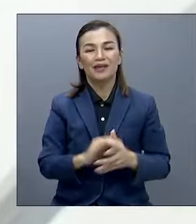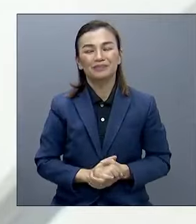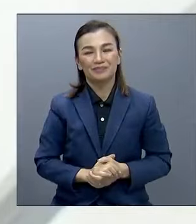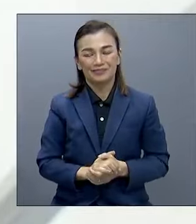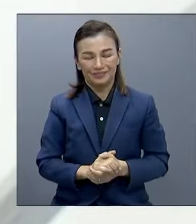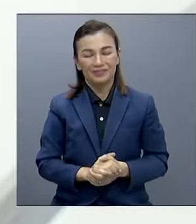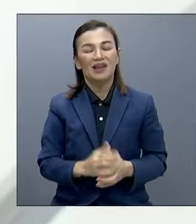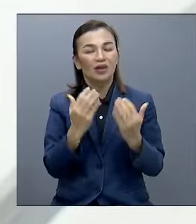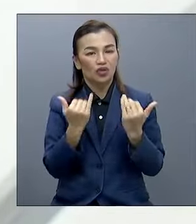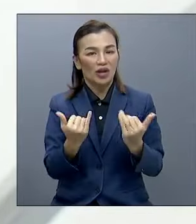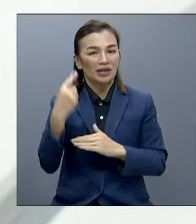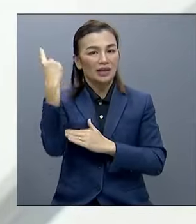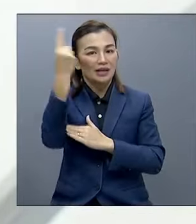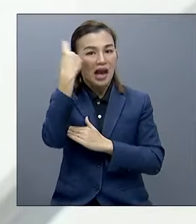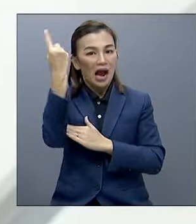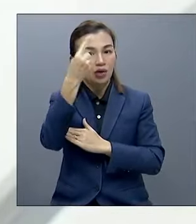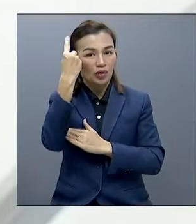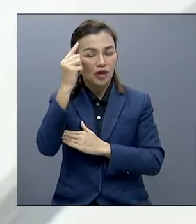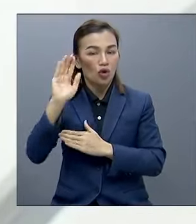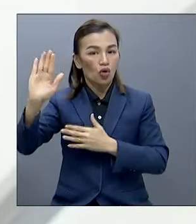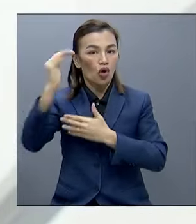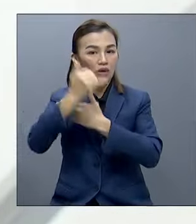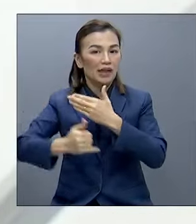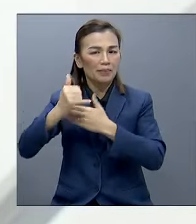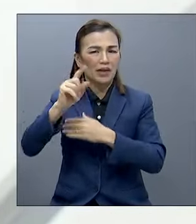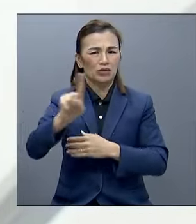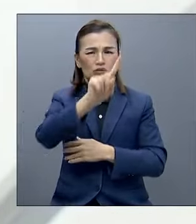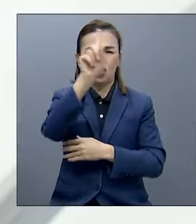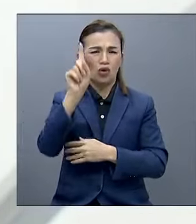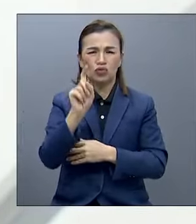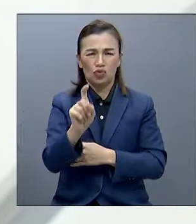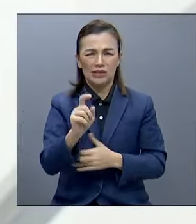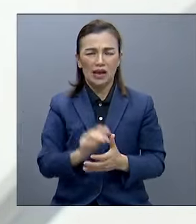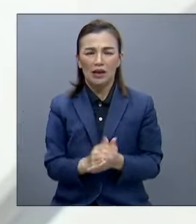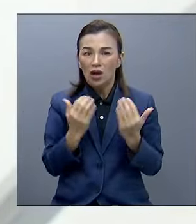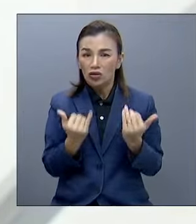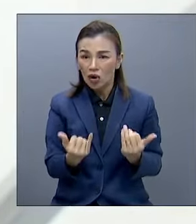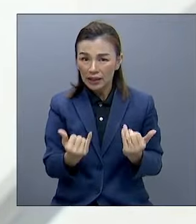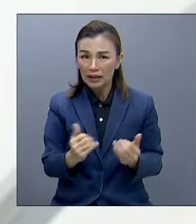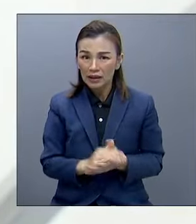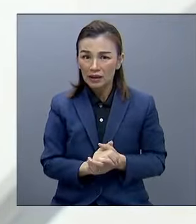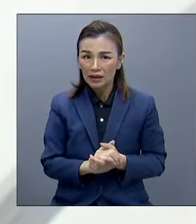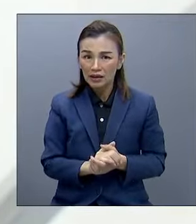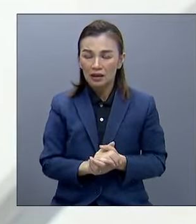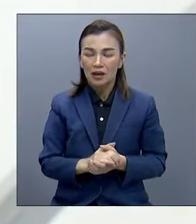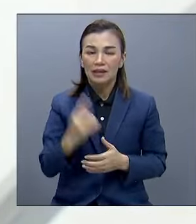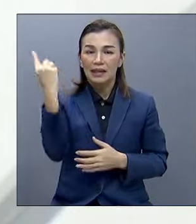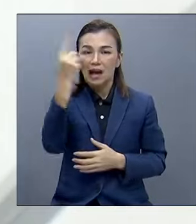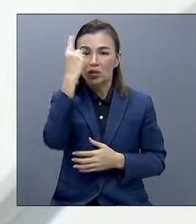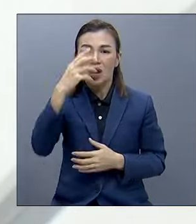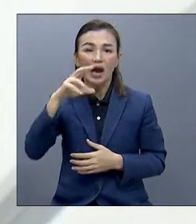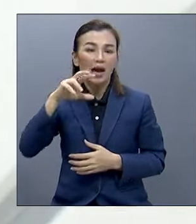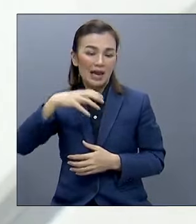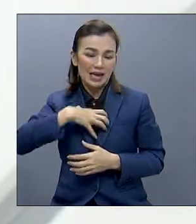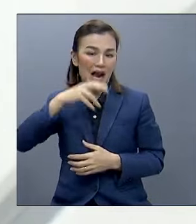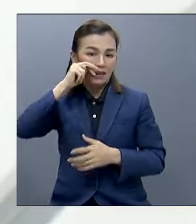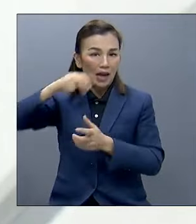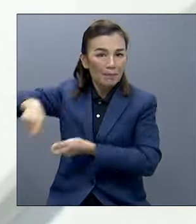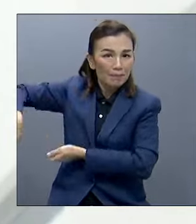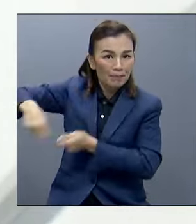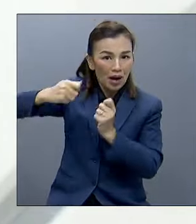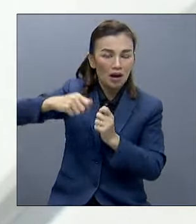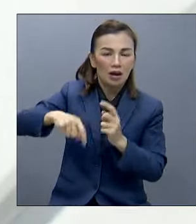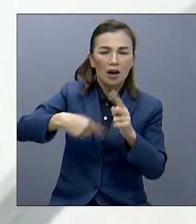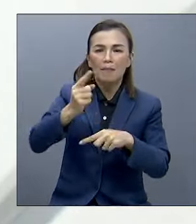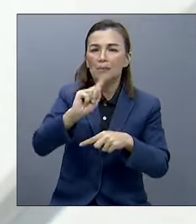ค่ะตอนนี้นักท่องเที่ยวต่างชาติเองก็ตั้งคำถามเหมือนกันนะคะว่าตอนนี้ถ้าคุณผู้ชมและนักท่องเที่ยวอยากสาดน้ำเราจะไปที่ไหน